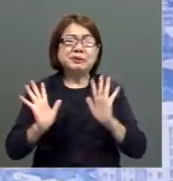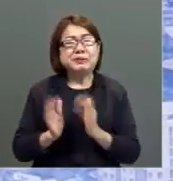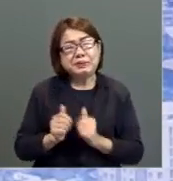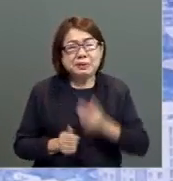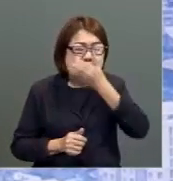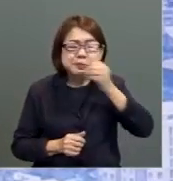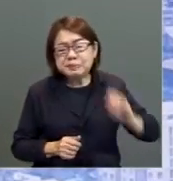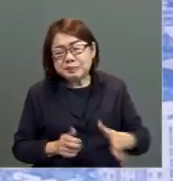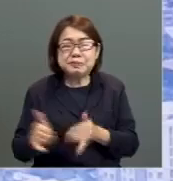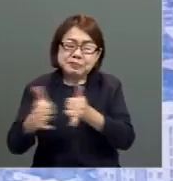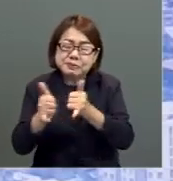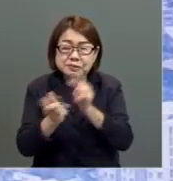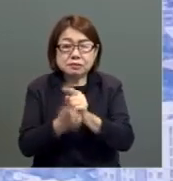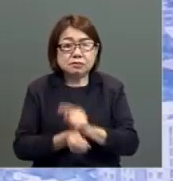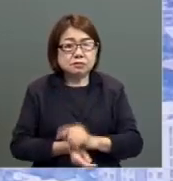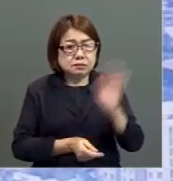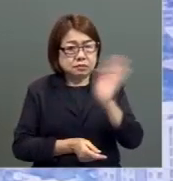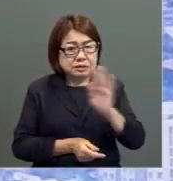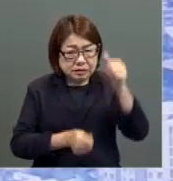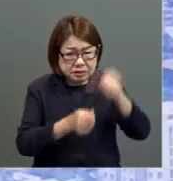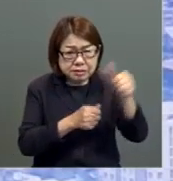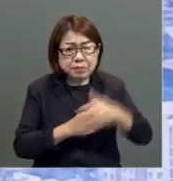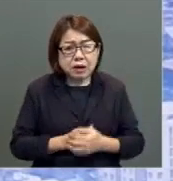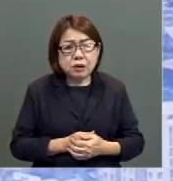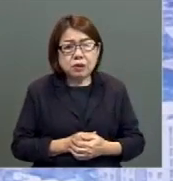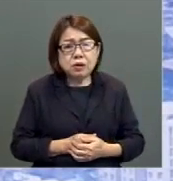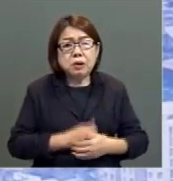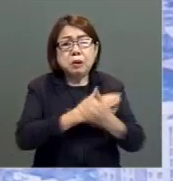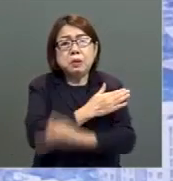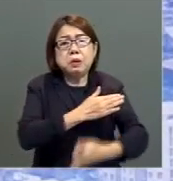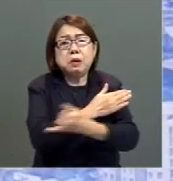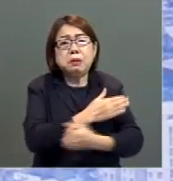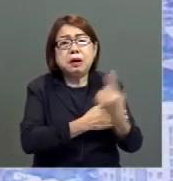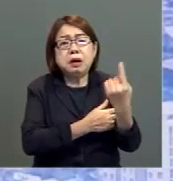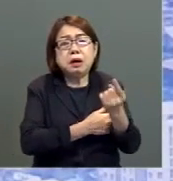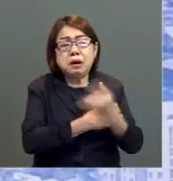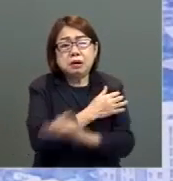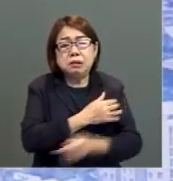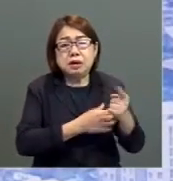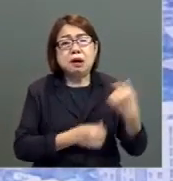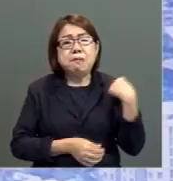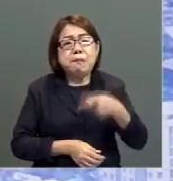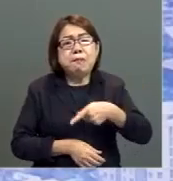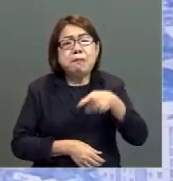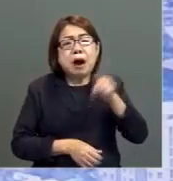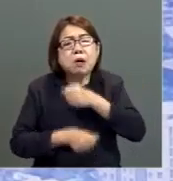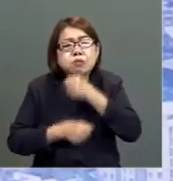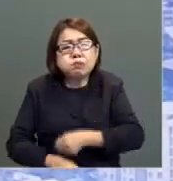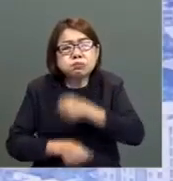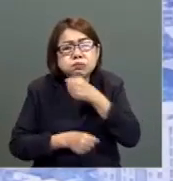านจำได้ไหมครับว่าซูเปอร์สเปรดเดอร์ในต่างประเทศเพียงแค่ประธานโทษนะครับเขาใช้คำว่าคุณป้าคนหนึ่งที่ประเทศหนึ่